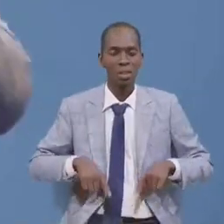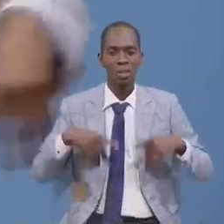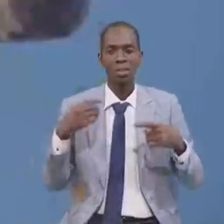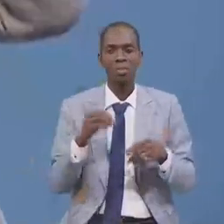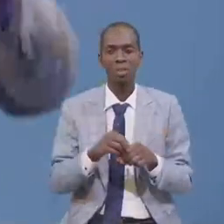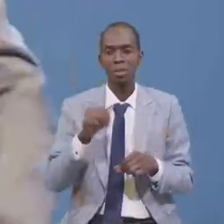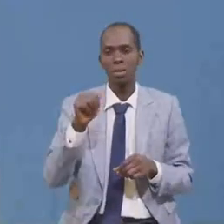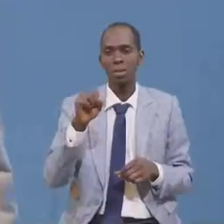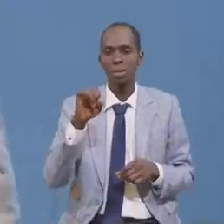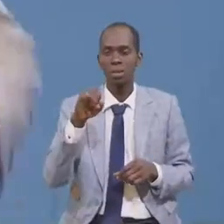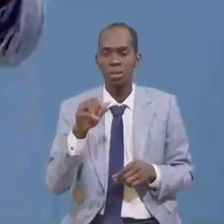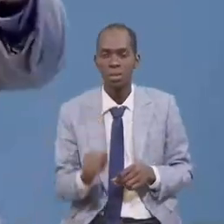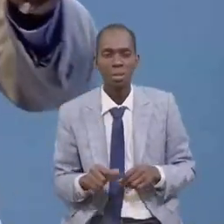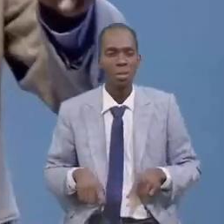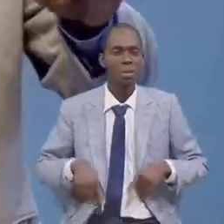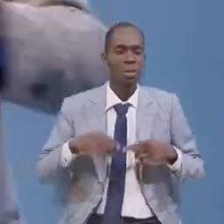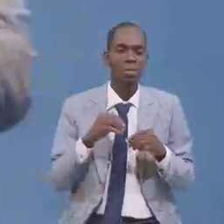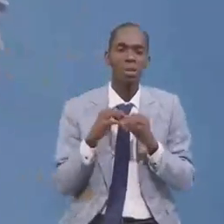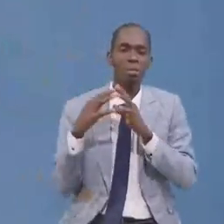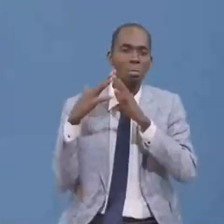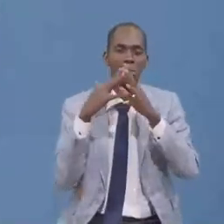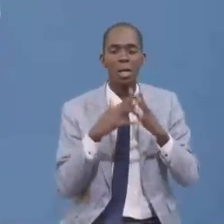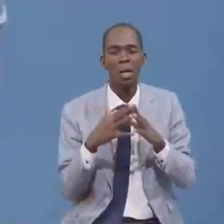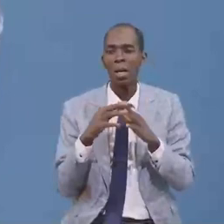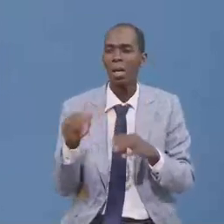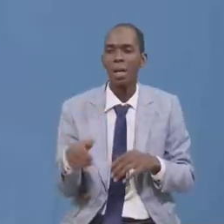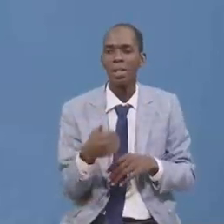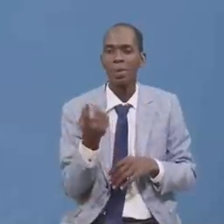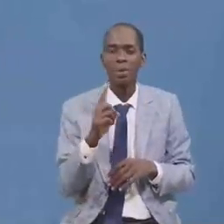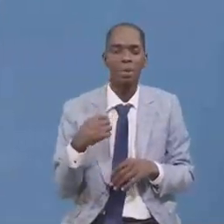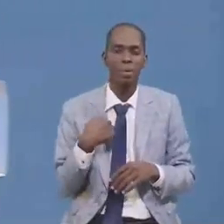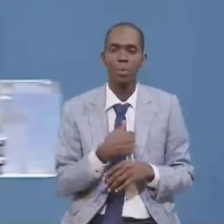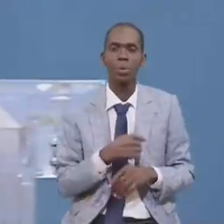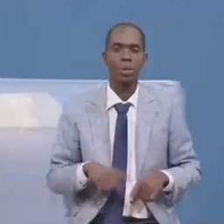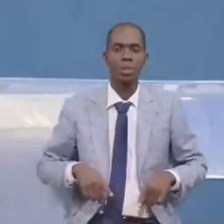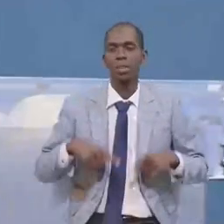Est-ce que nous vivons en Amérique? N'importe où nous sommes.